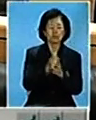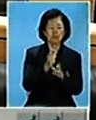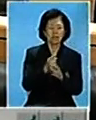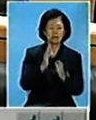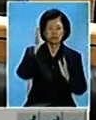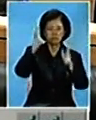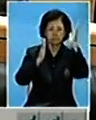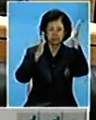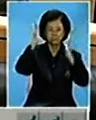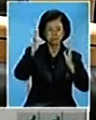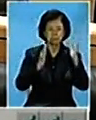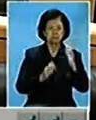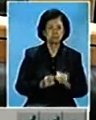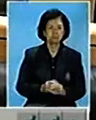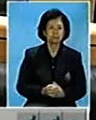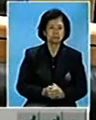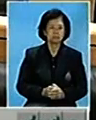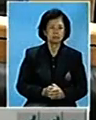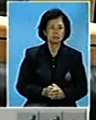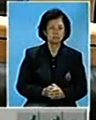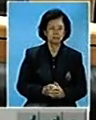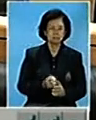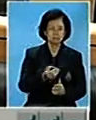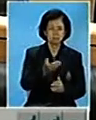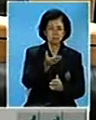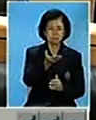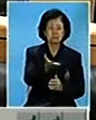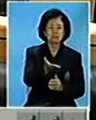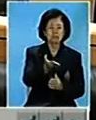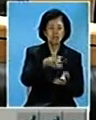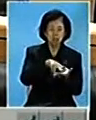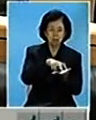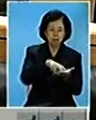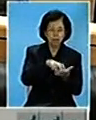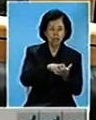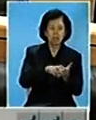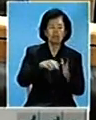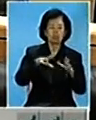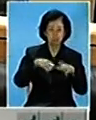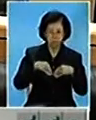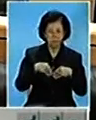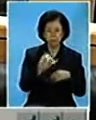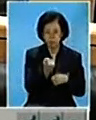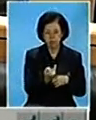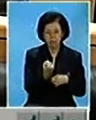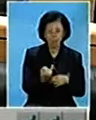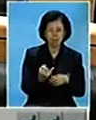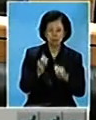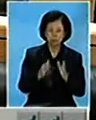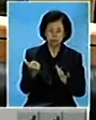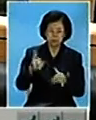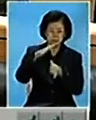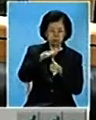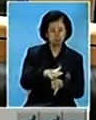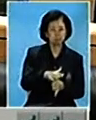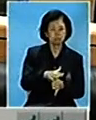ไว้ถ้าท่านอ่อนแอและท่านไปจำนนยอมแพ้ต่อการข่มขู่เหล่านั้น